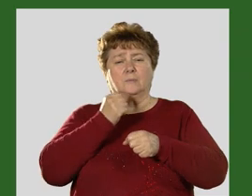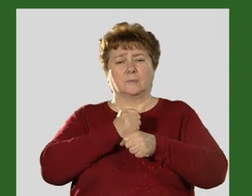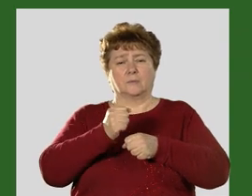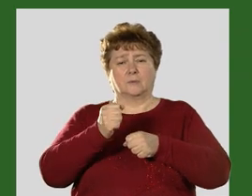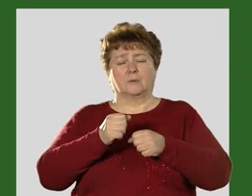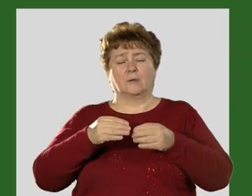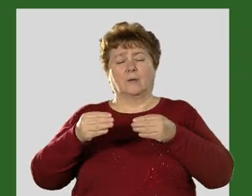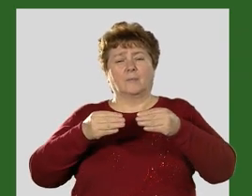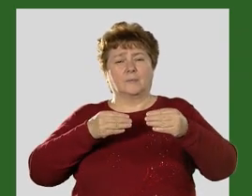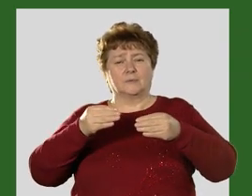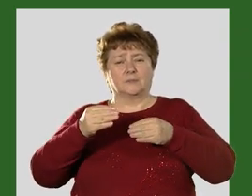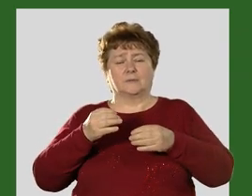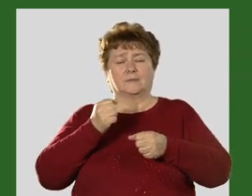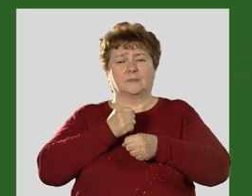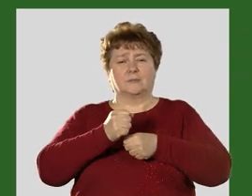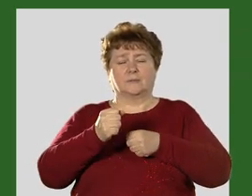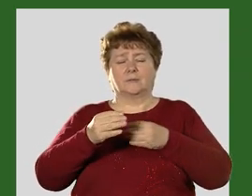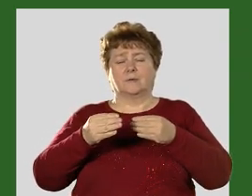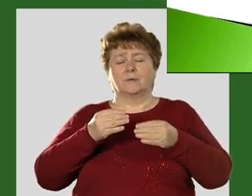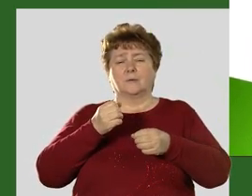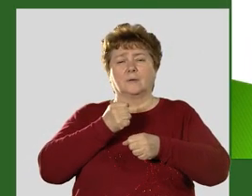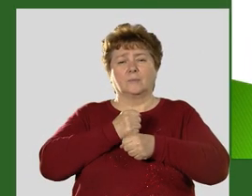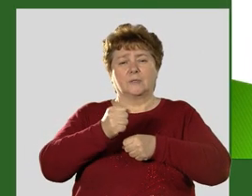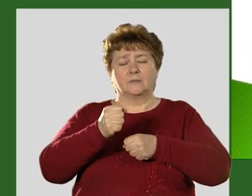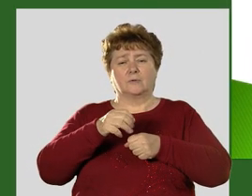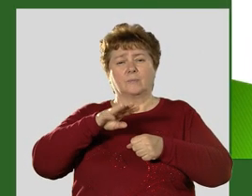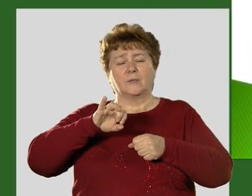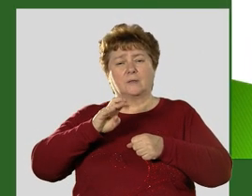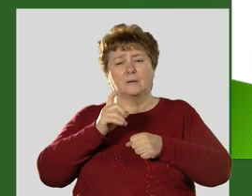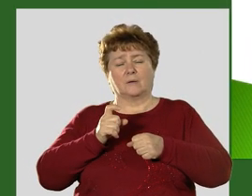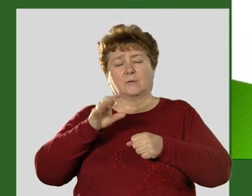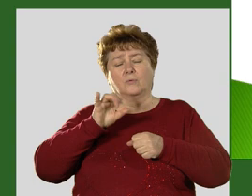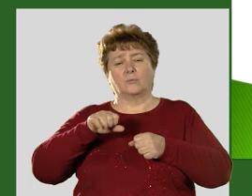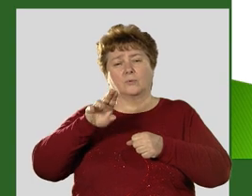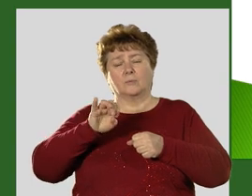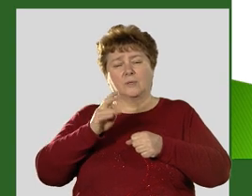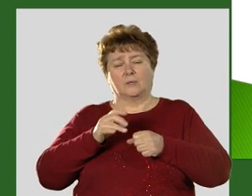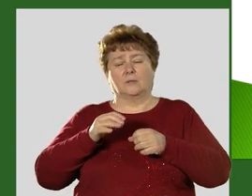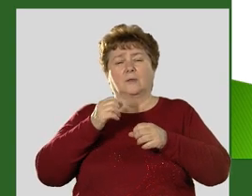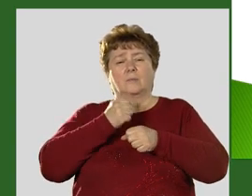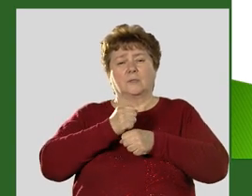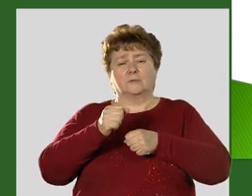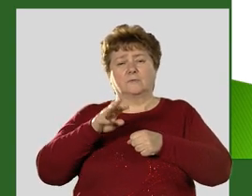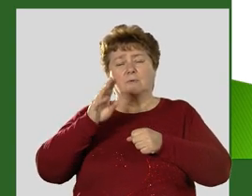производство пластиковых изделий, производство минеральных удобрений, производство мебели.